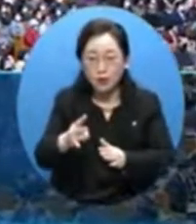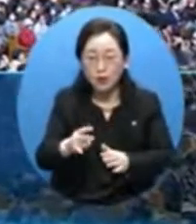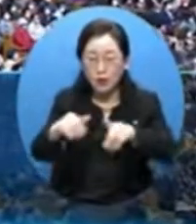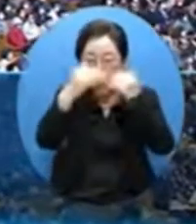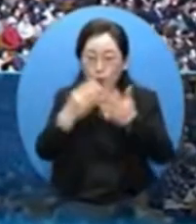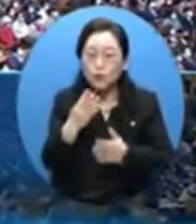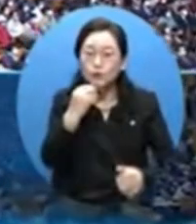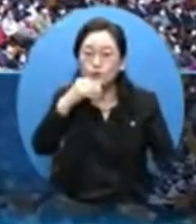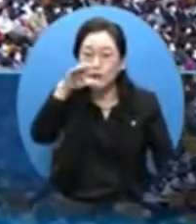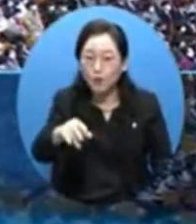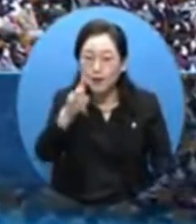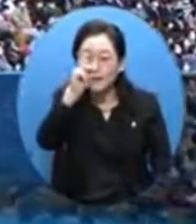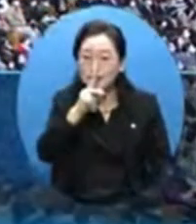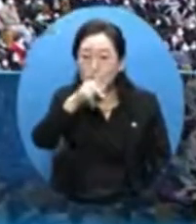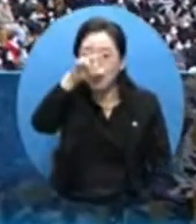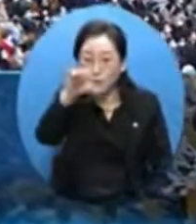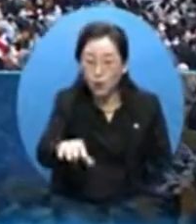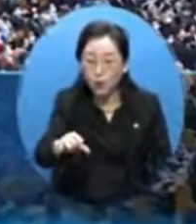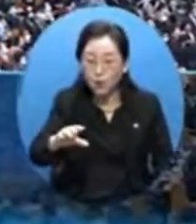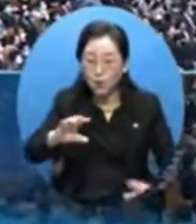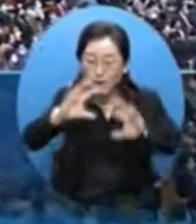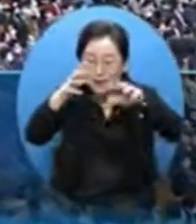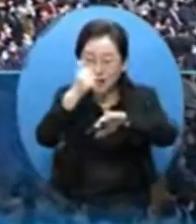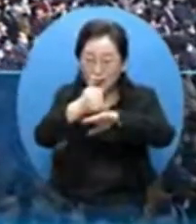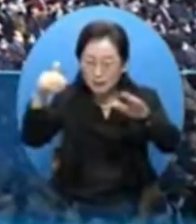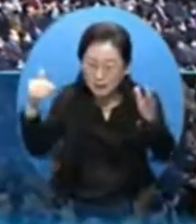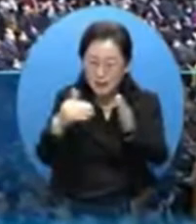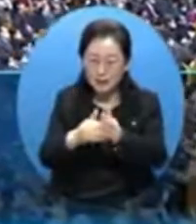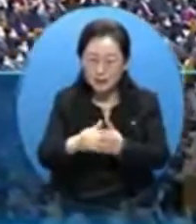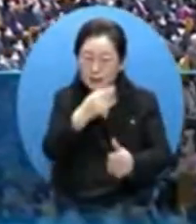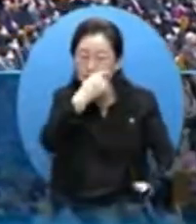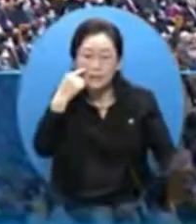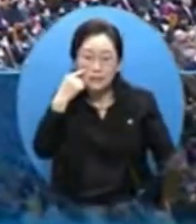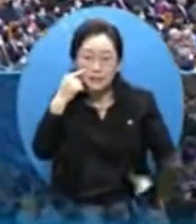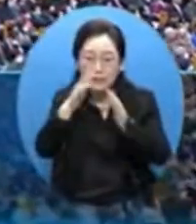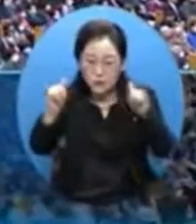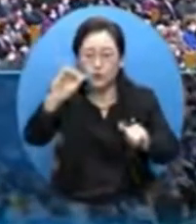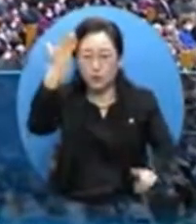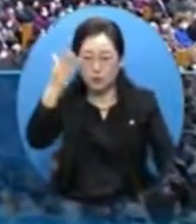온 유대와 사마리아와 땅끝까지 이르러 내 증인이 되리라.